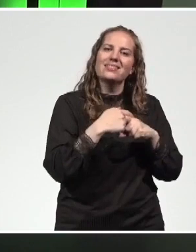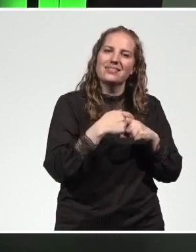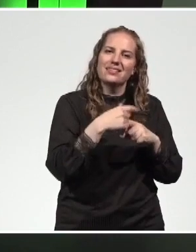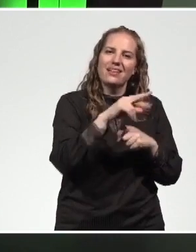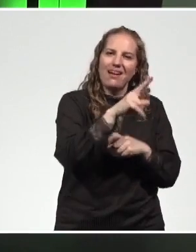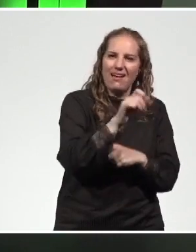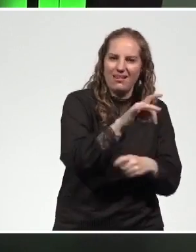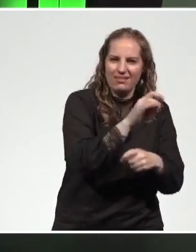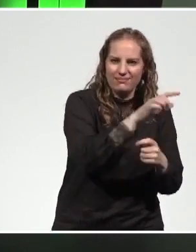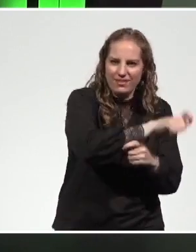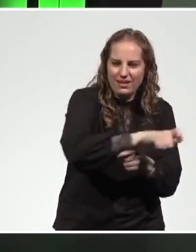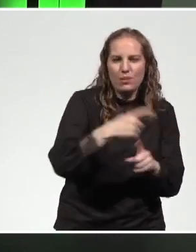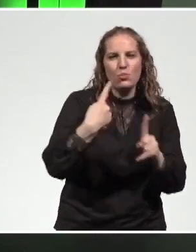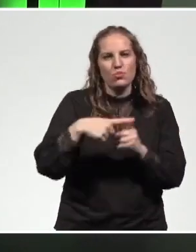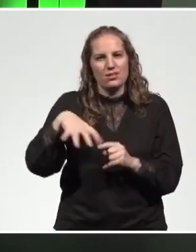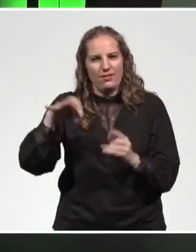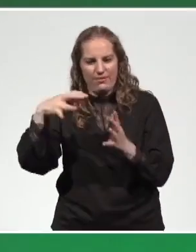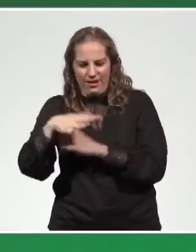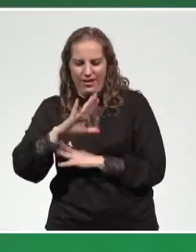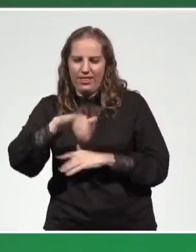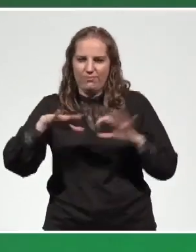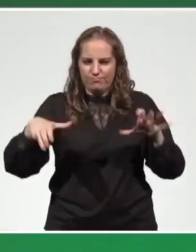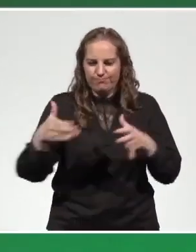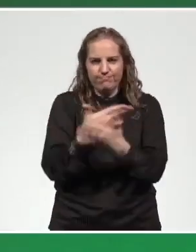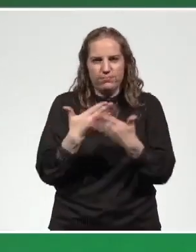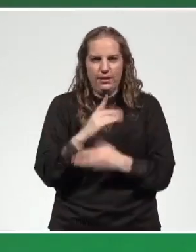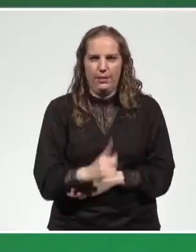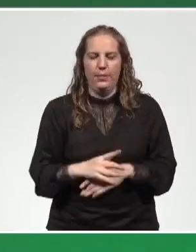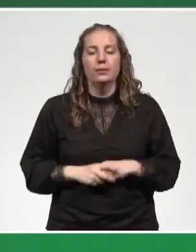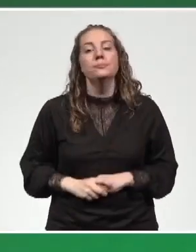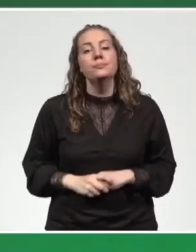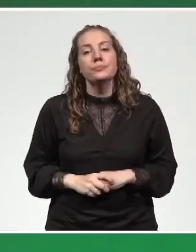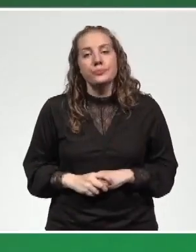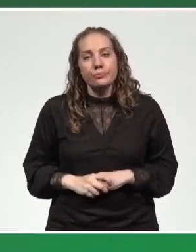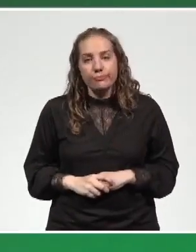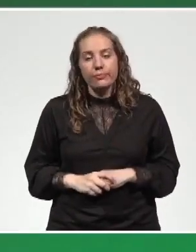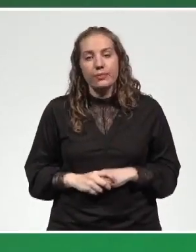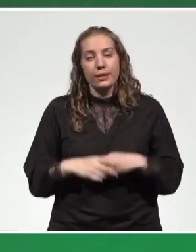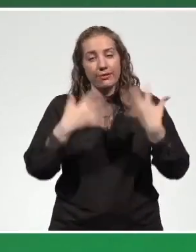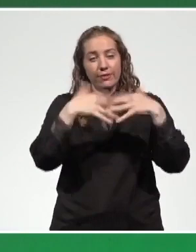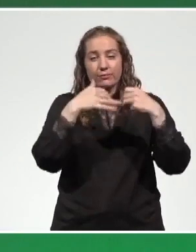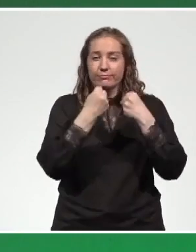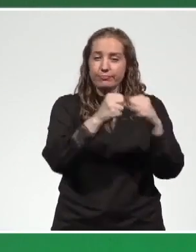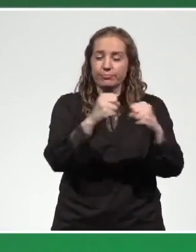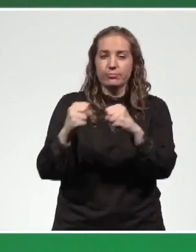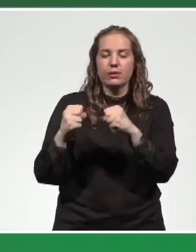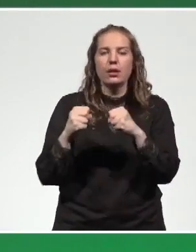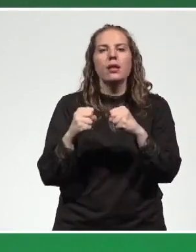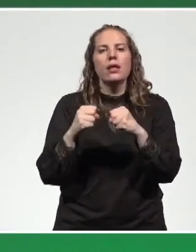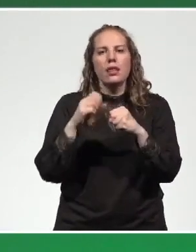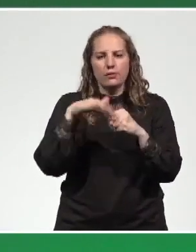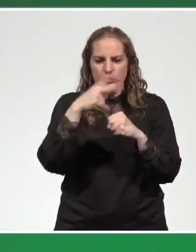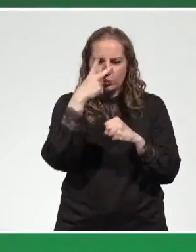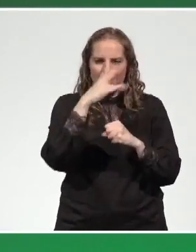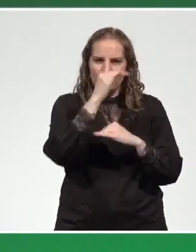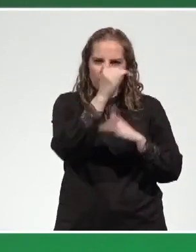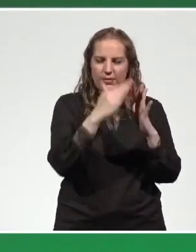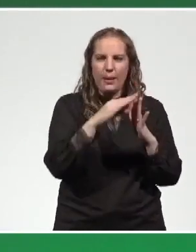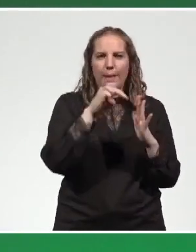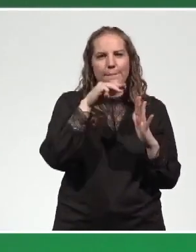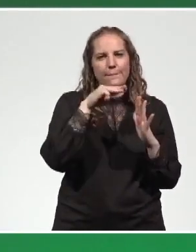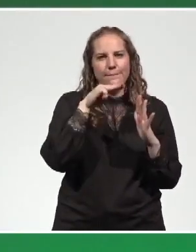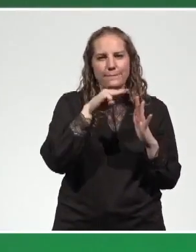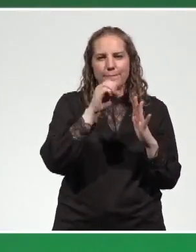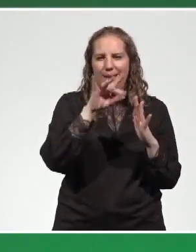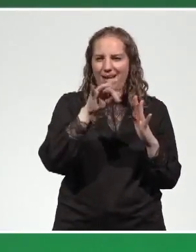ekki síður sérfræðinga. Það þarf að endurskoða stærðar við með virkjanaframkvæmda þar sem megavött eru ómarktækur mælikvarði